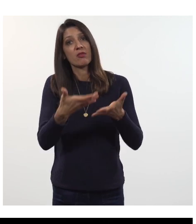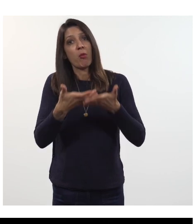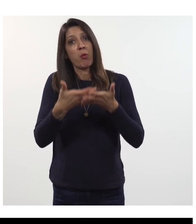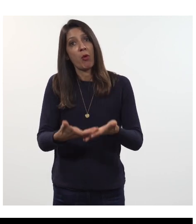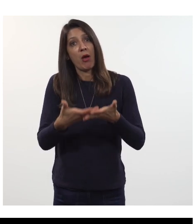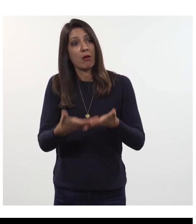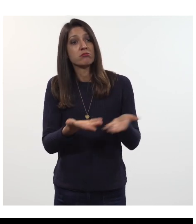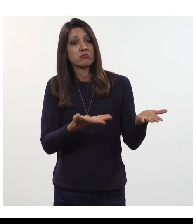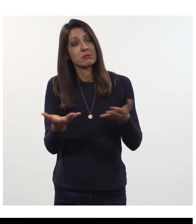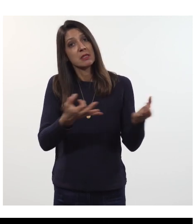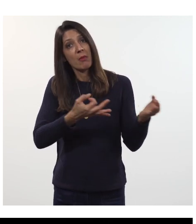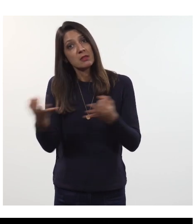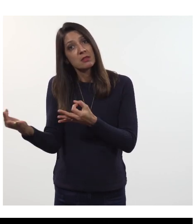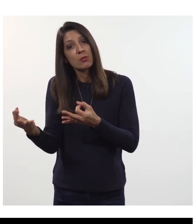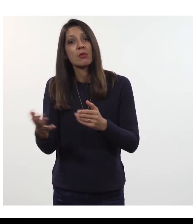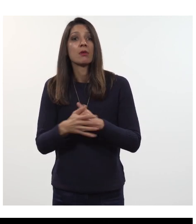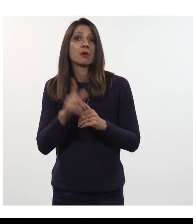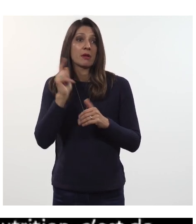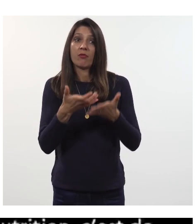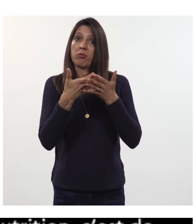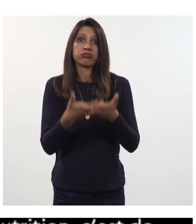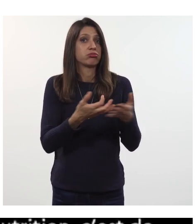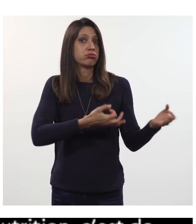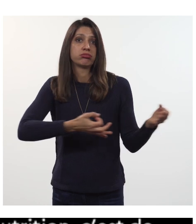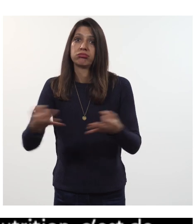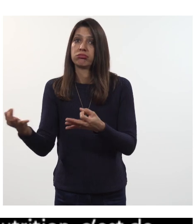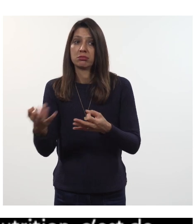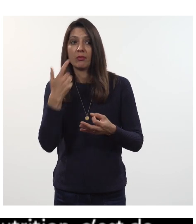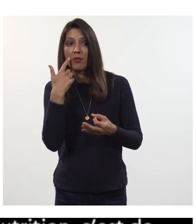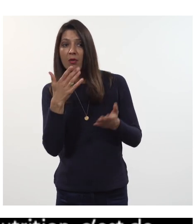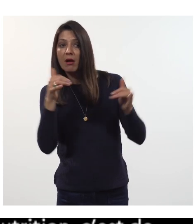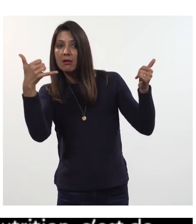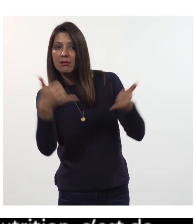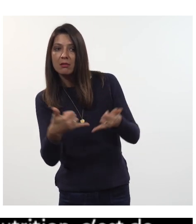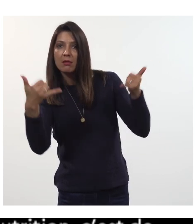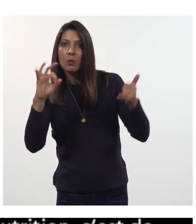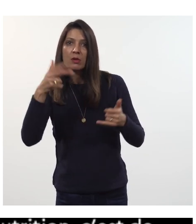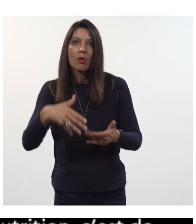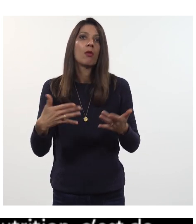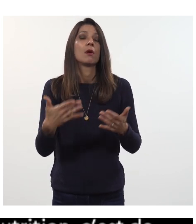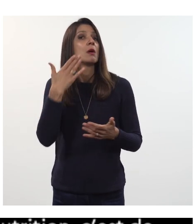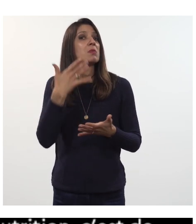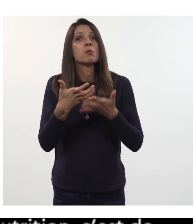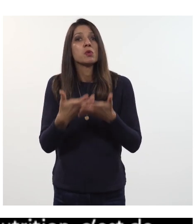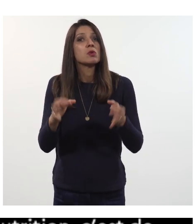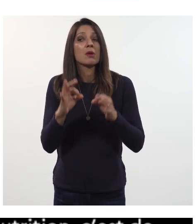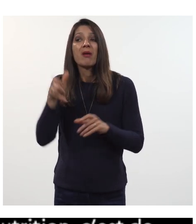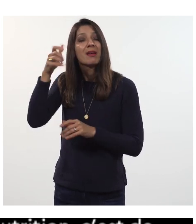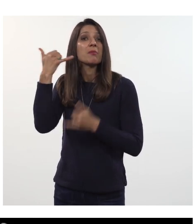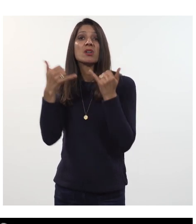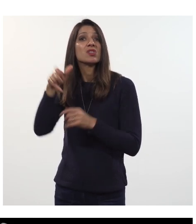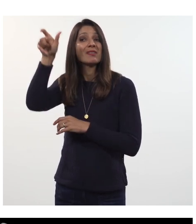l'état nutritionnel. En un mot, peser, peser, peser, bien sûr, hein. Sans ça, demander à un cardiologue de traiter